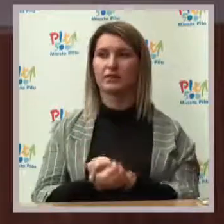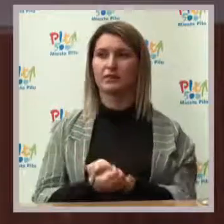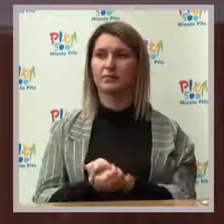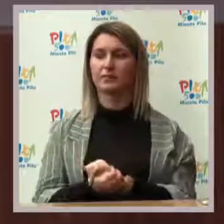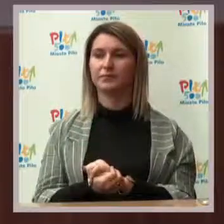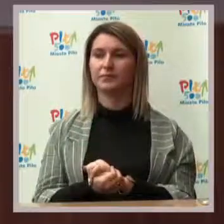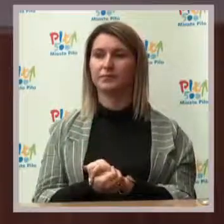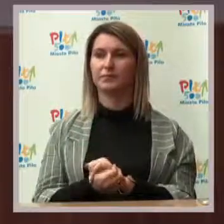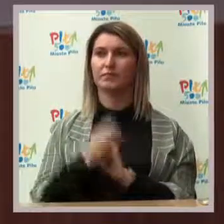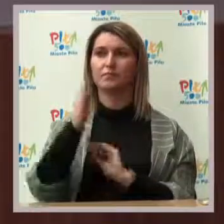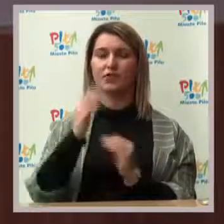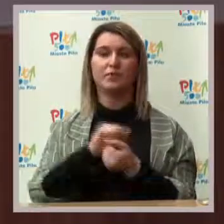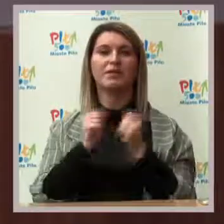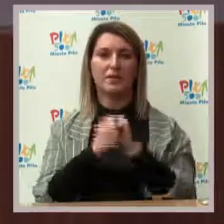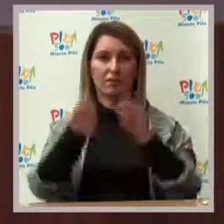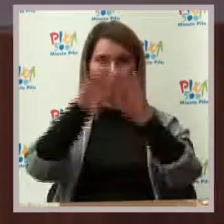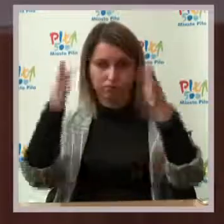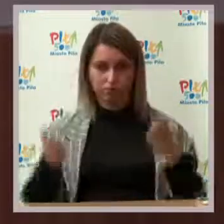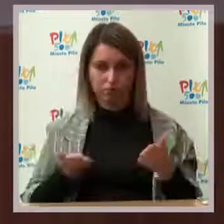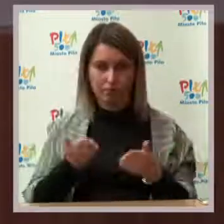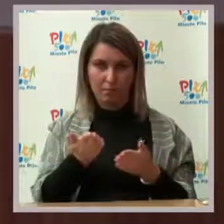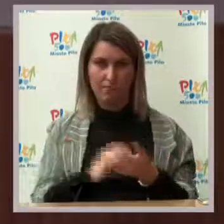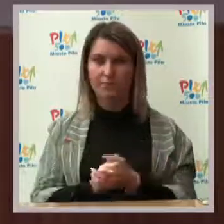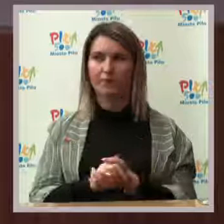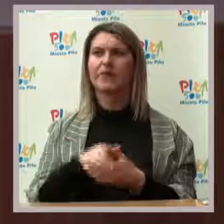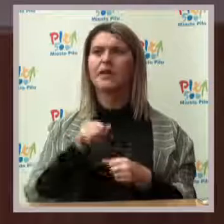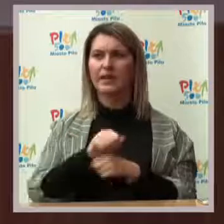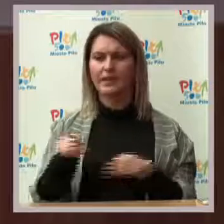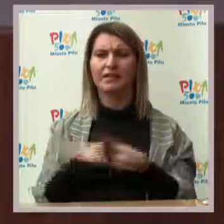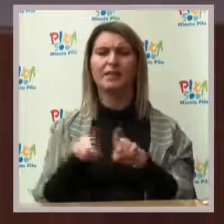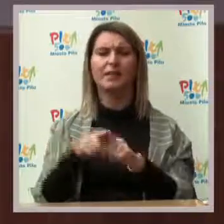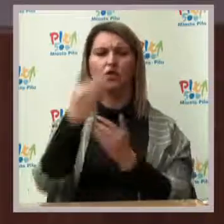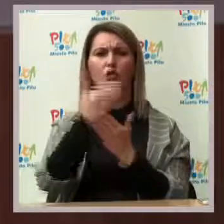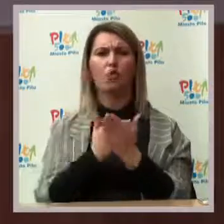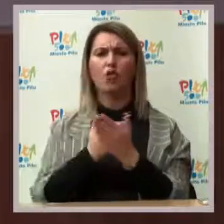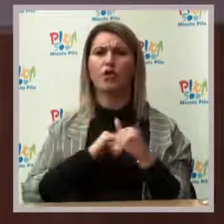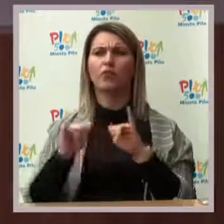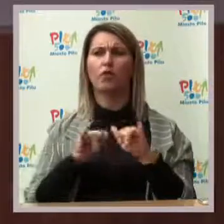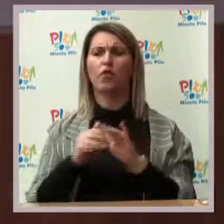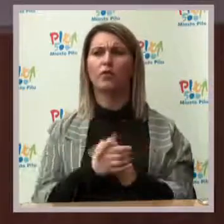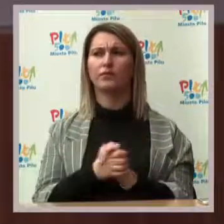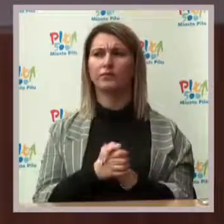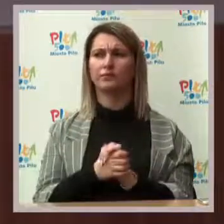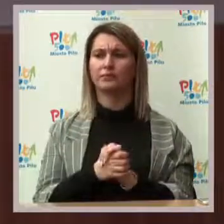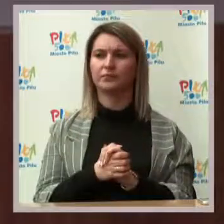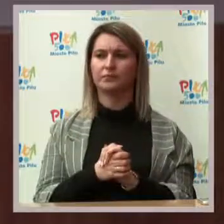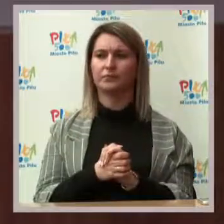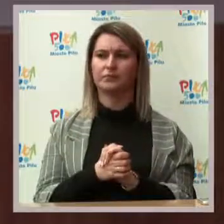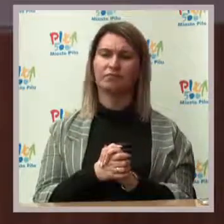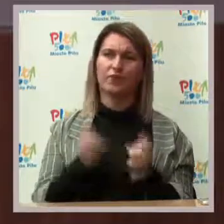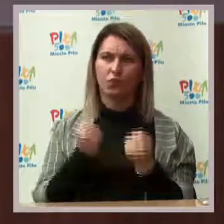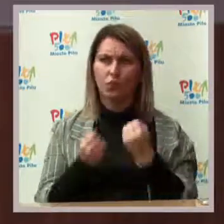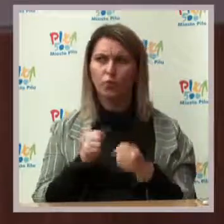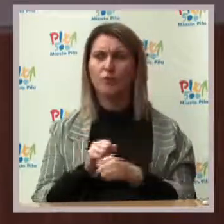do wymiany źródeł ciepła. Jest również program rządowy, ale on dzisiaj w tej formule jest bardzo trudno dostępny i